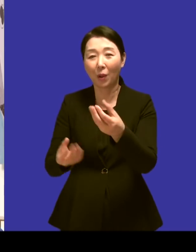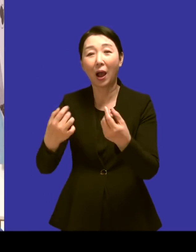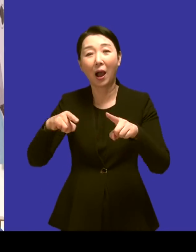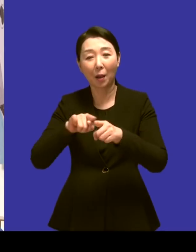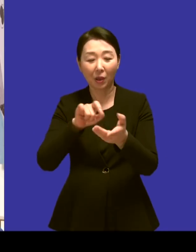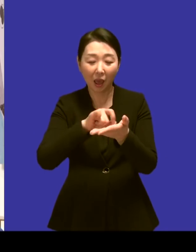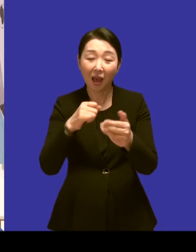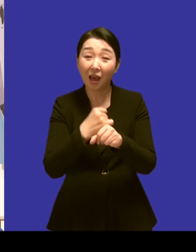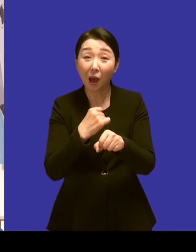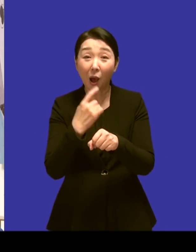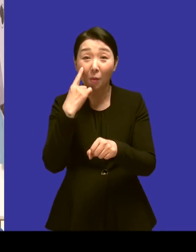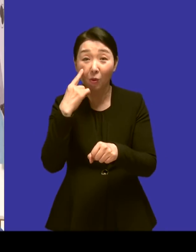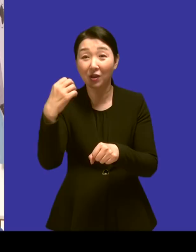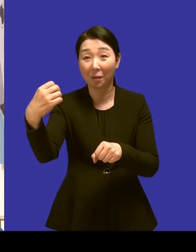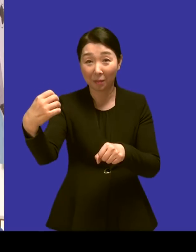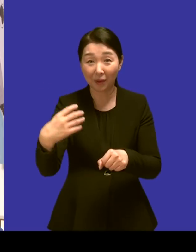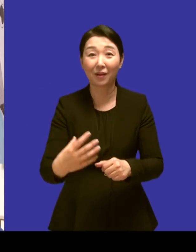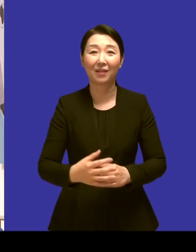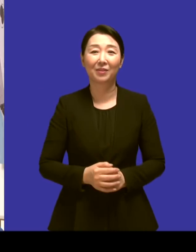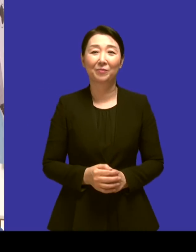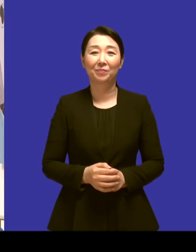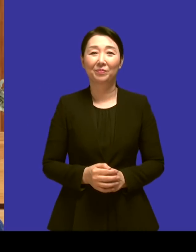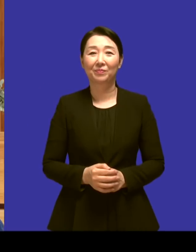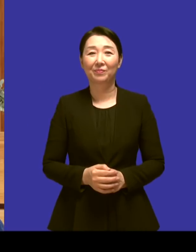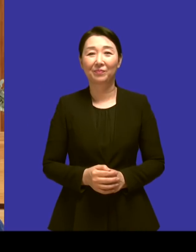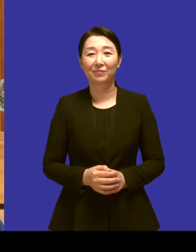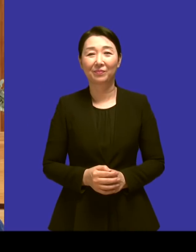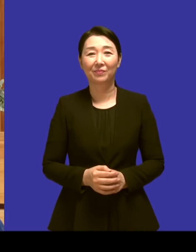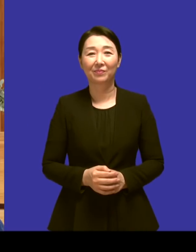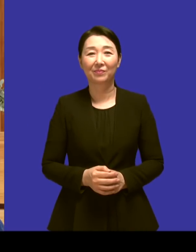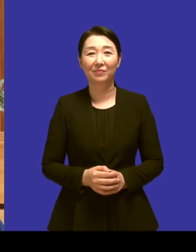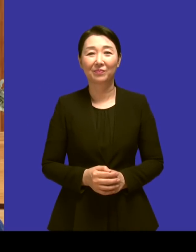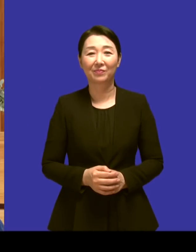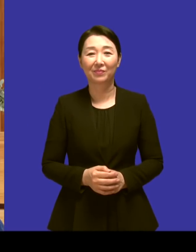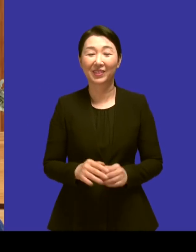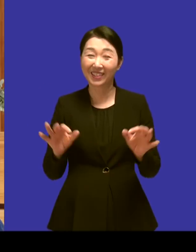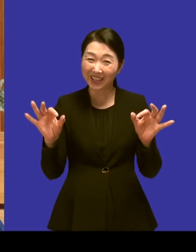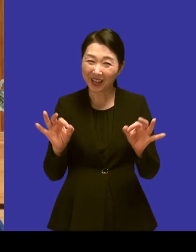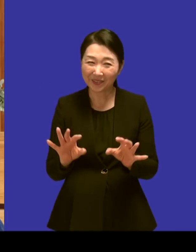쓰자 막 해가지고 같이 이렇게 음악을 좀 잠시 했었죠. 예. 잠시